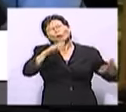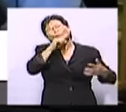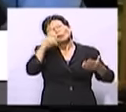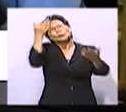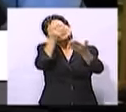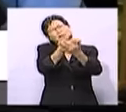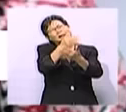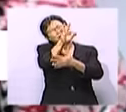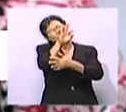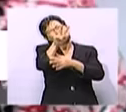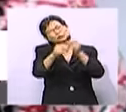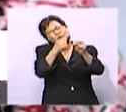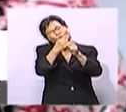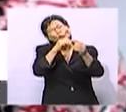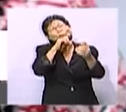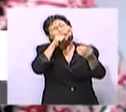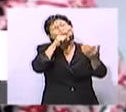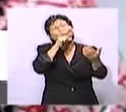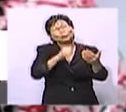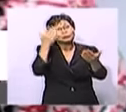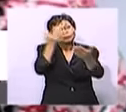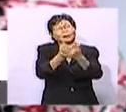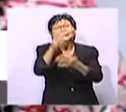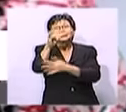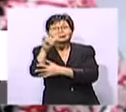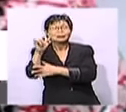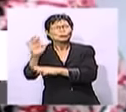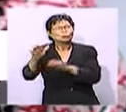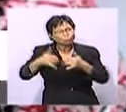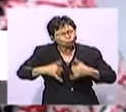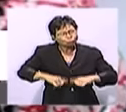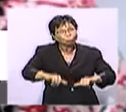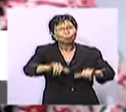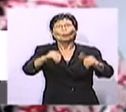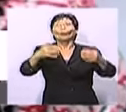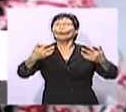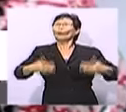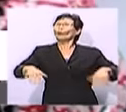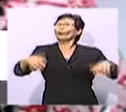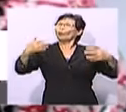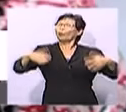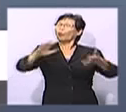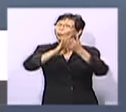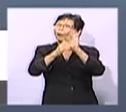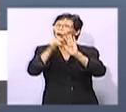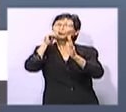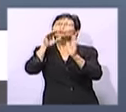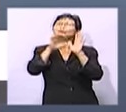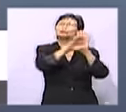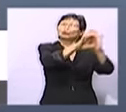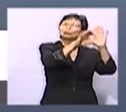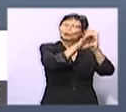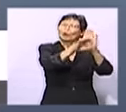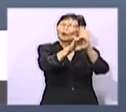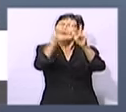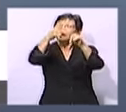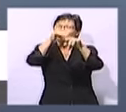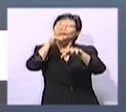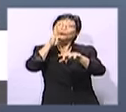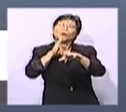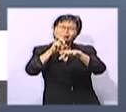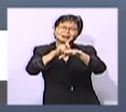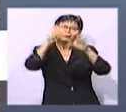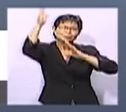mencecah 92 tahun, Tun Dr. Siti Hasmah terus dikagumi dan menjadi suri teladan kepada kaum wanita di negara